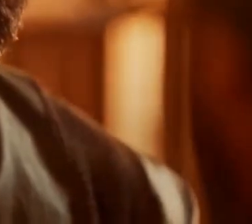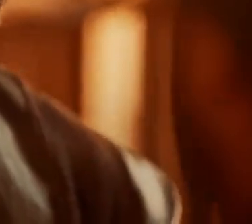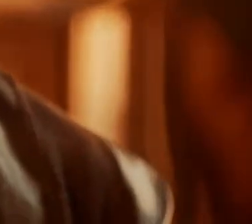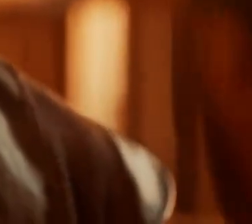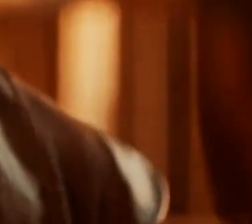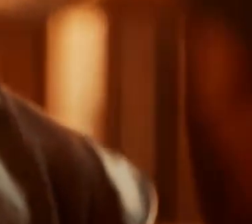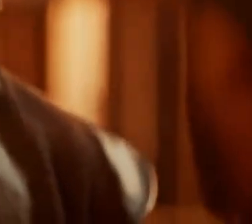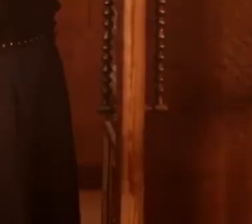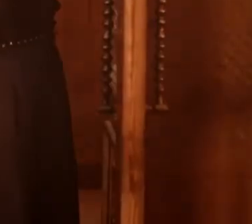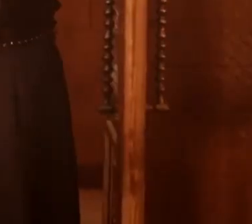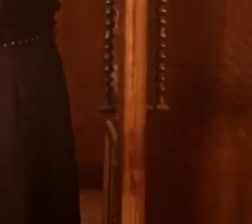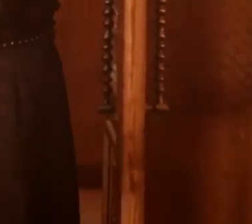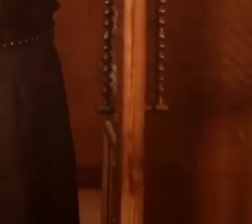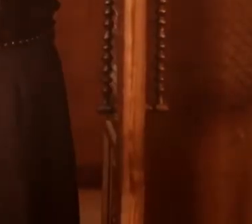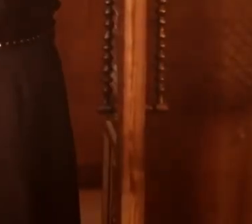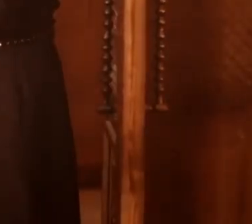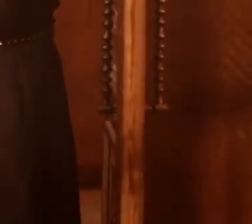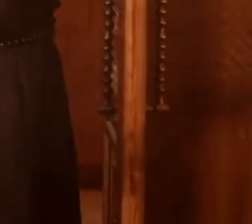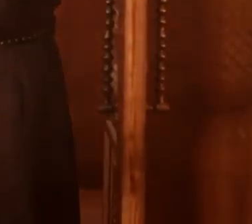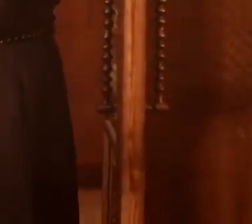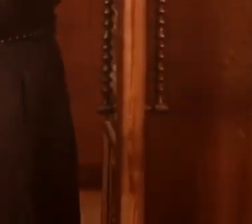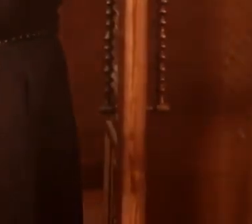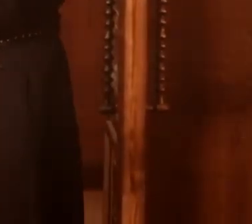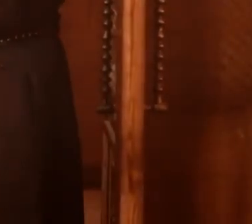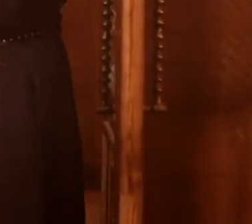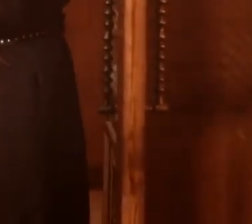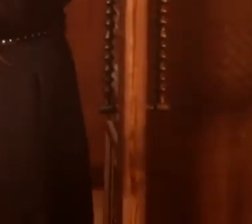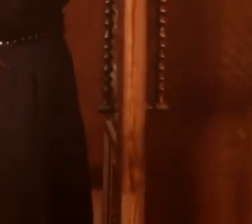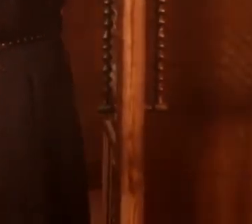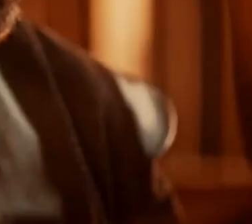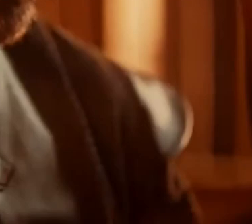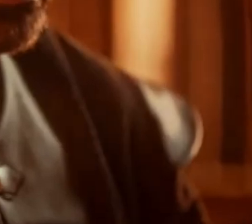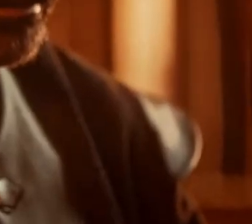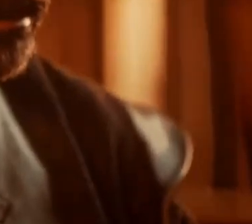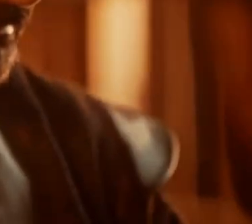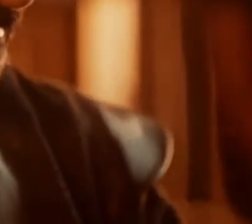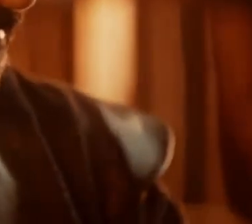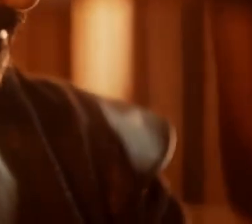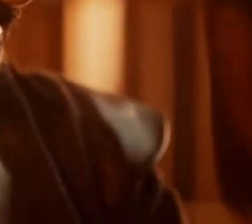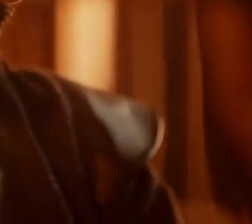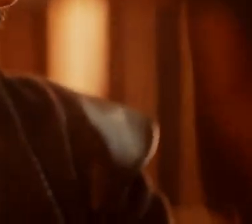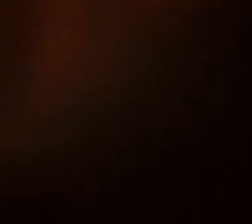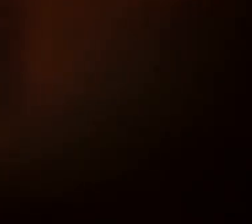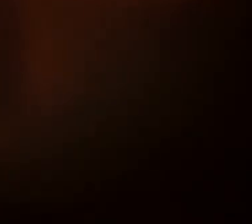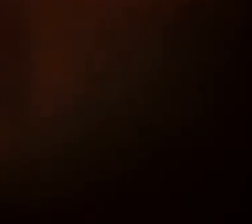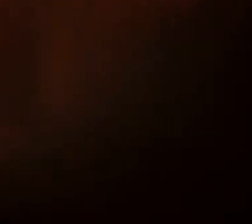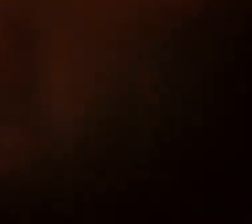duruyor. Demirci bayram gergin. Subaşı iyice meraklanıp zarfı açtı. İçindekileri okuyor.